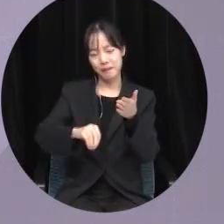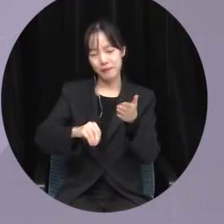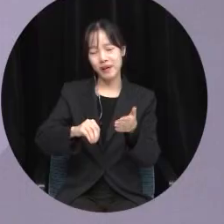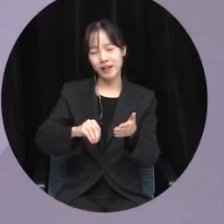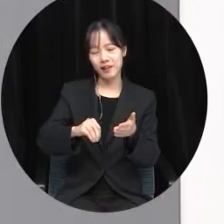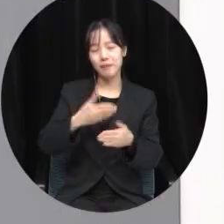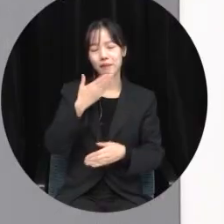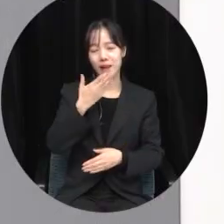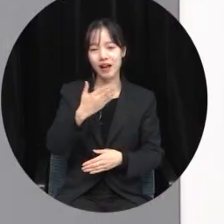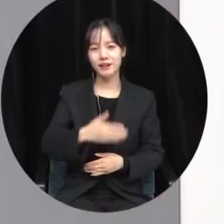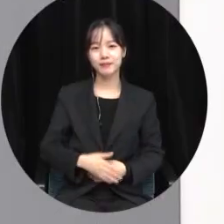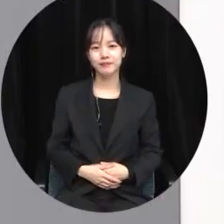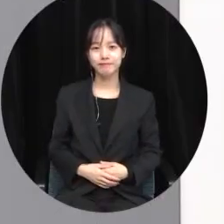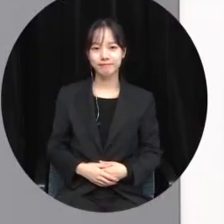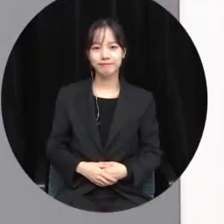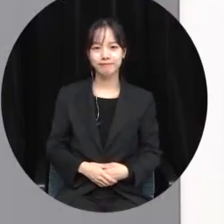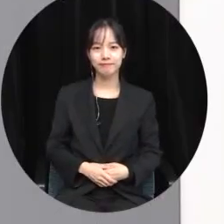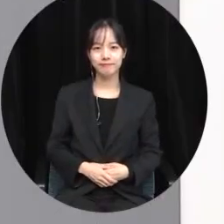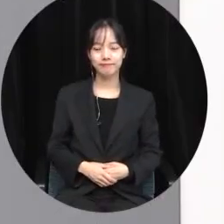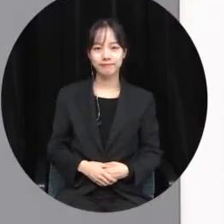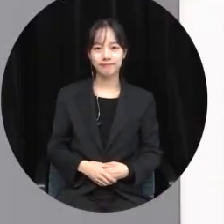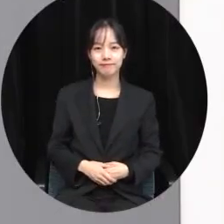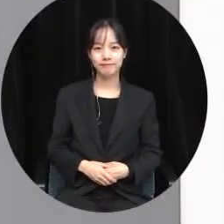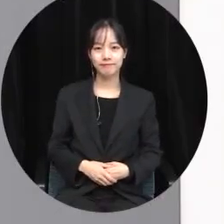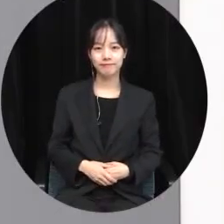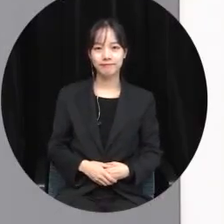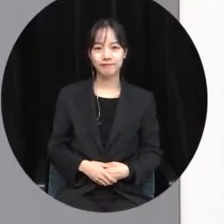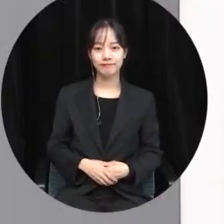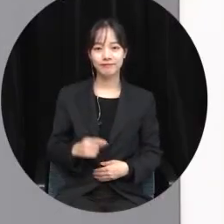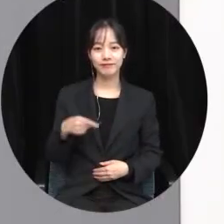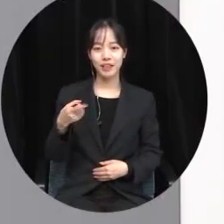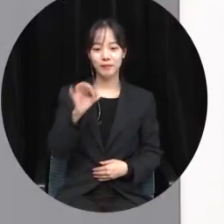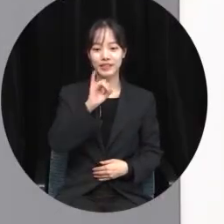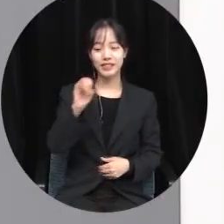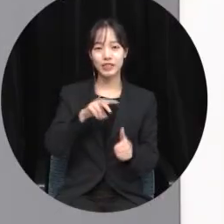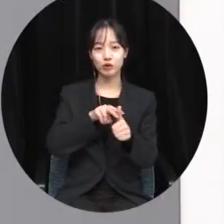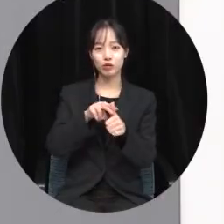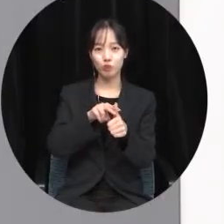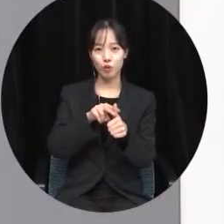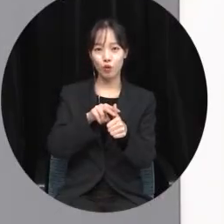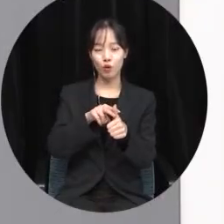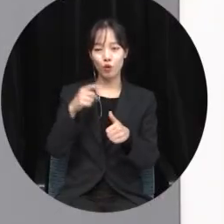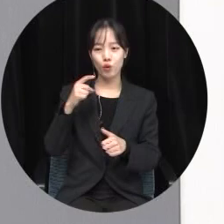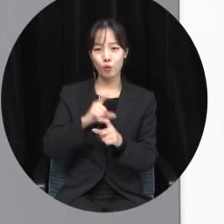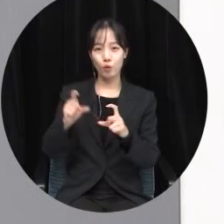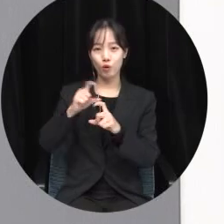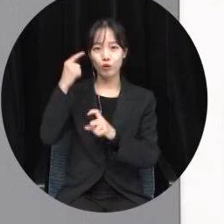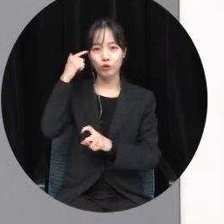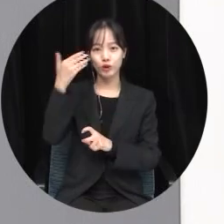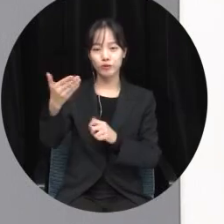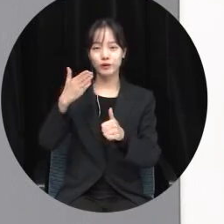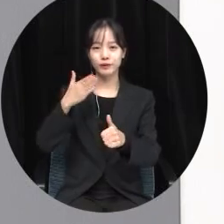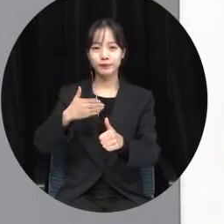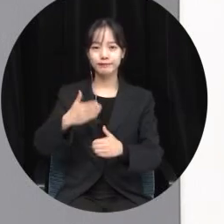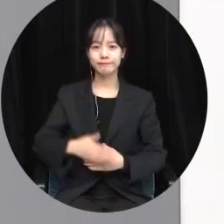말씀드리겠습니다. 네, 이번 순서는 이용선 후보입니다. 보충 질문해 주시기 바랍니다.